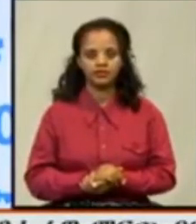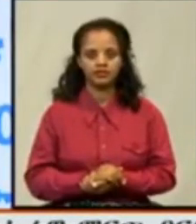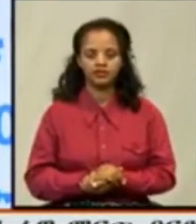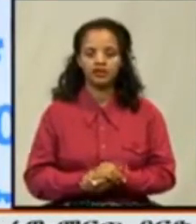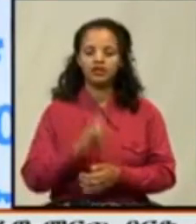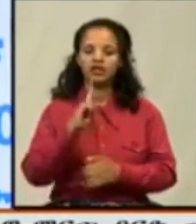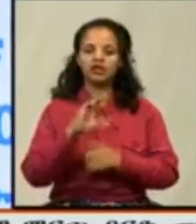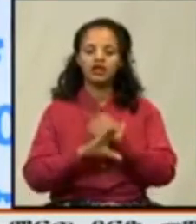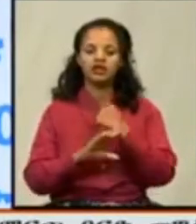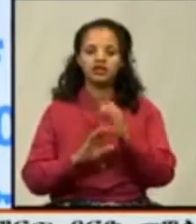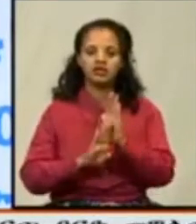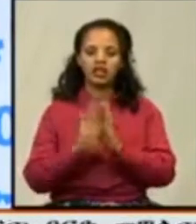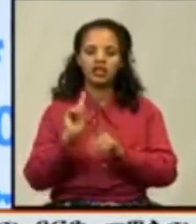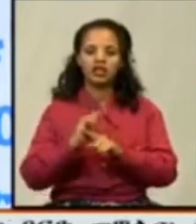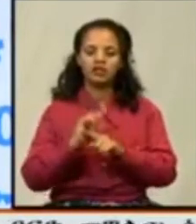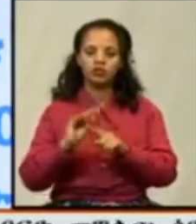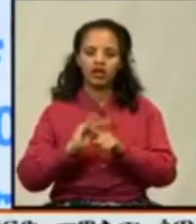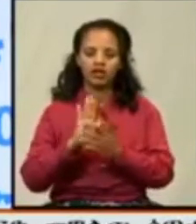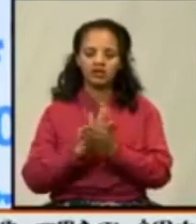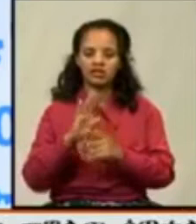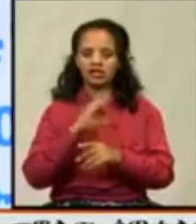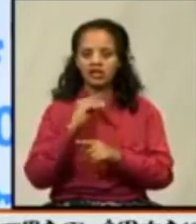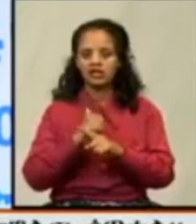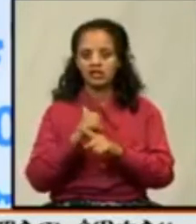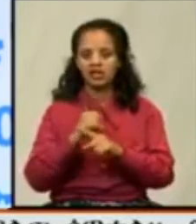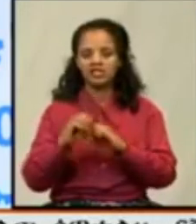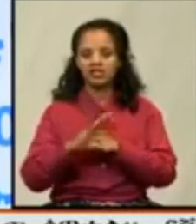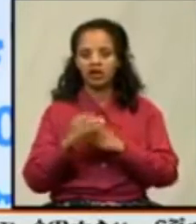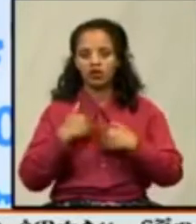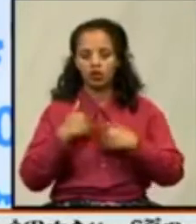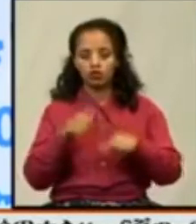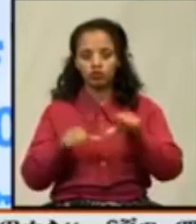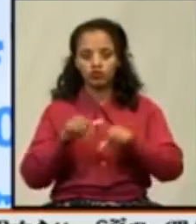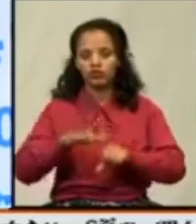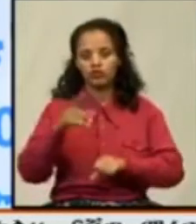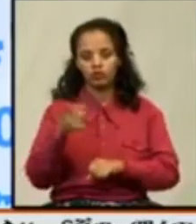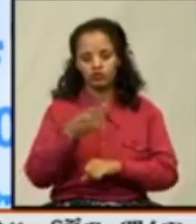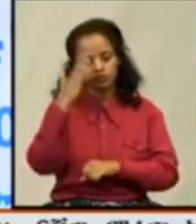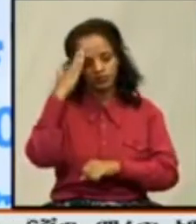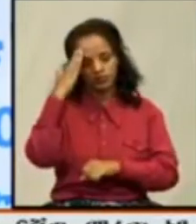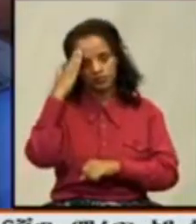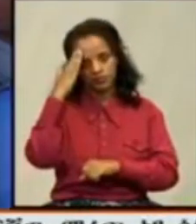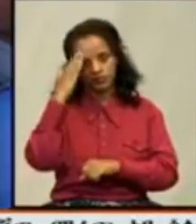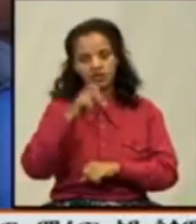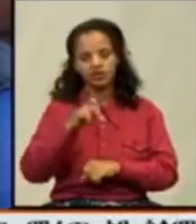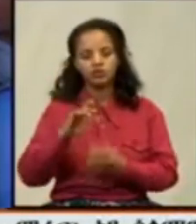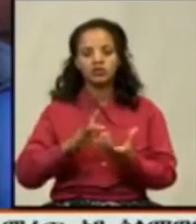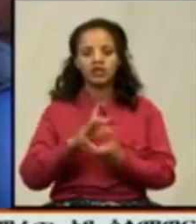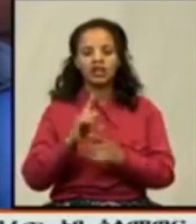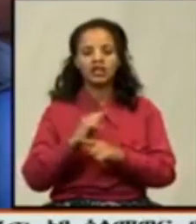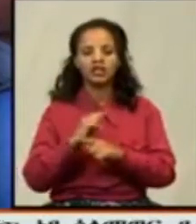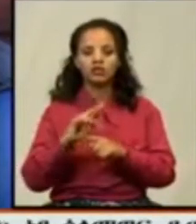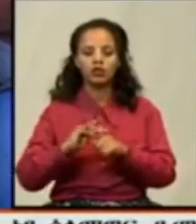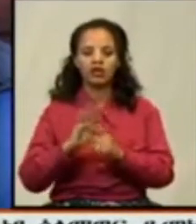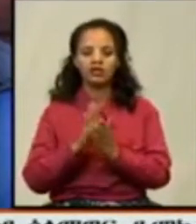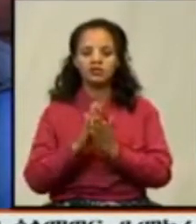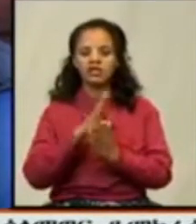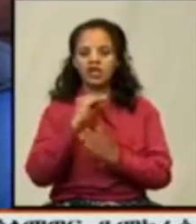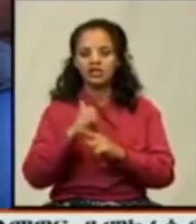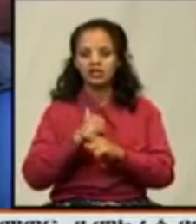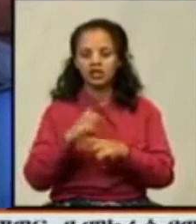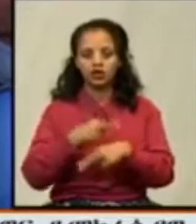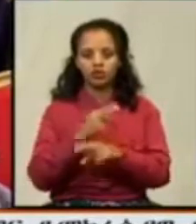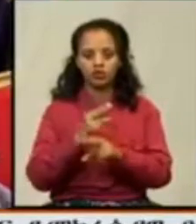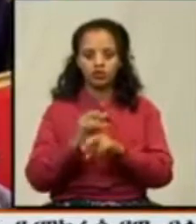ላንድ ሀገር እድገት የቴክኒክና ሙያ ትምህርትና ስልጠና ዘርፍ ያለው አስተዋጽኦ ከፍተኛ መሆኑ ይታወቃል። የደቡብ ክልል የቴክኒክና ሙያ ትምህርትና ስልጠና